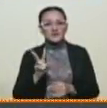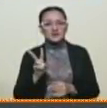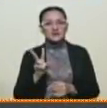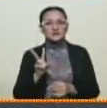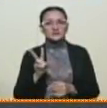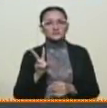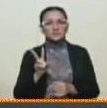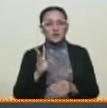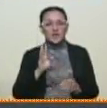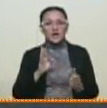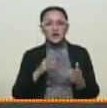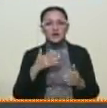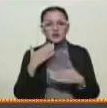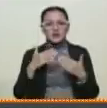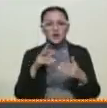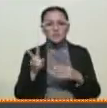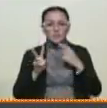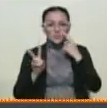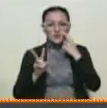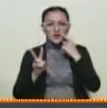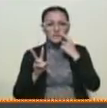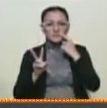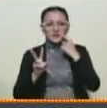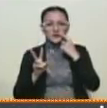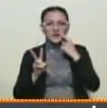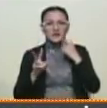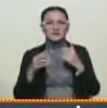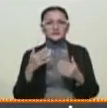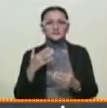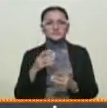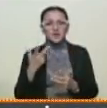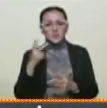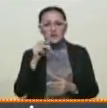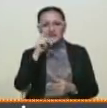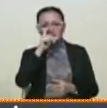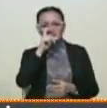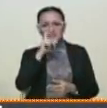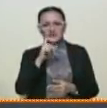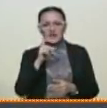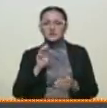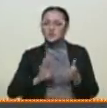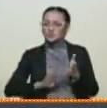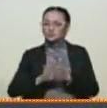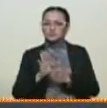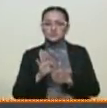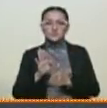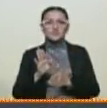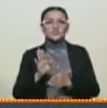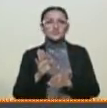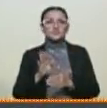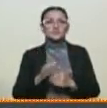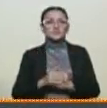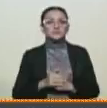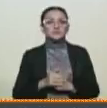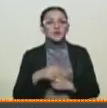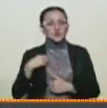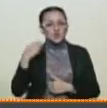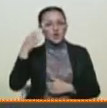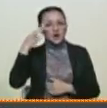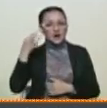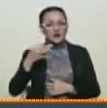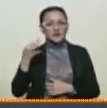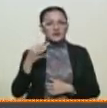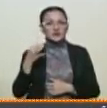снизились. Проблемас. Конечно, pasamos por esto как мы обсуждали, когда мы обсуждали проблему с президентом,